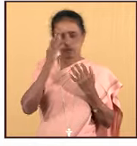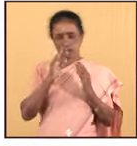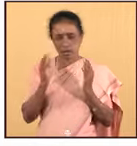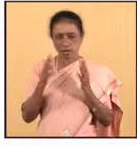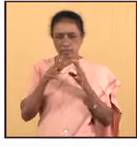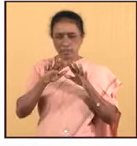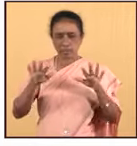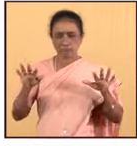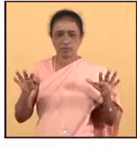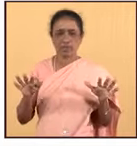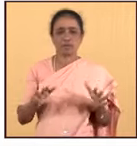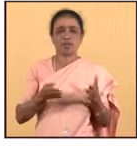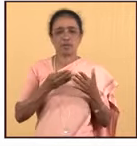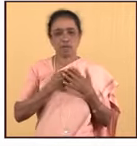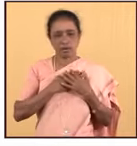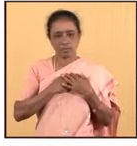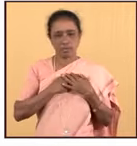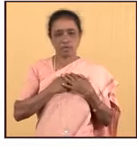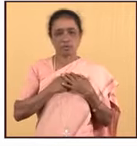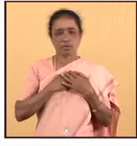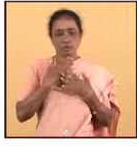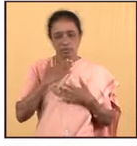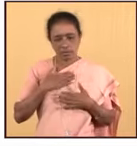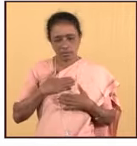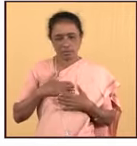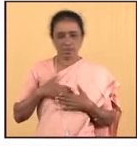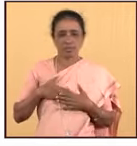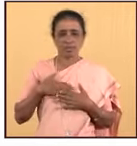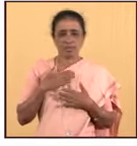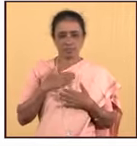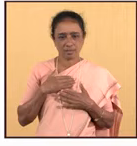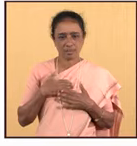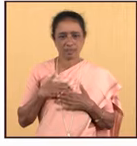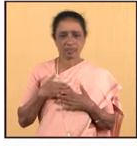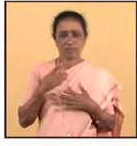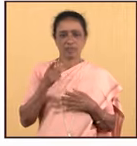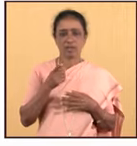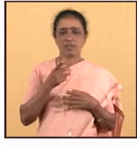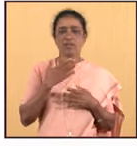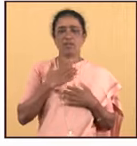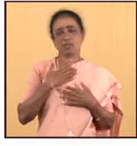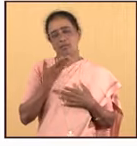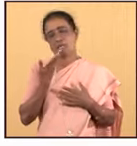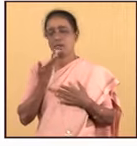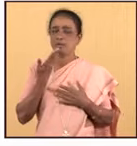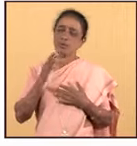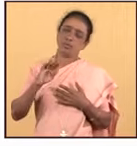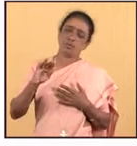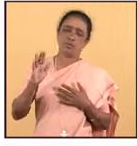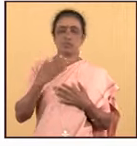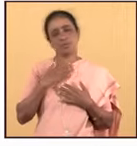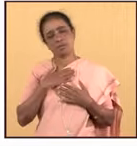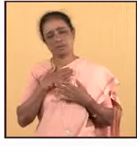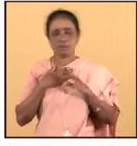எப்படி இருக்கணுமா? எல்லா மதத்து பிரிவினரும் சகிப்புத்தன்மையோடு என்ன செய்யணும்? இருக்கணும். அப்போ சகிப்புத்தன்மைனா ஒன்றை ஒன்று